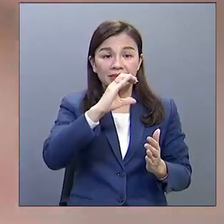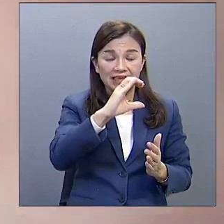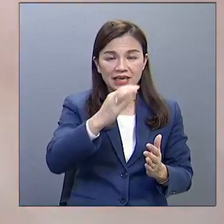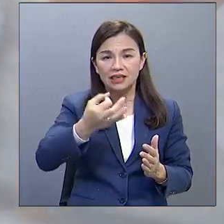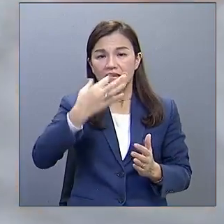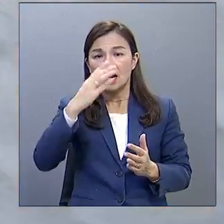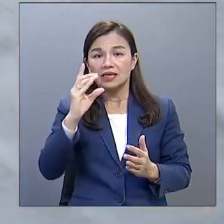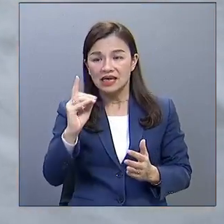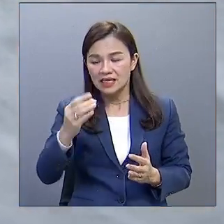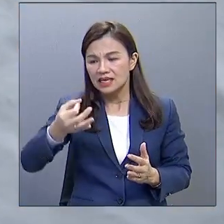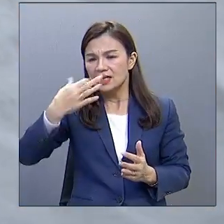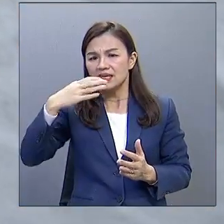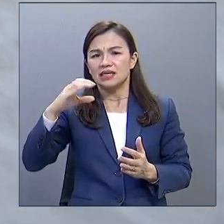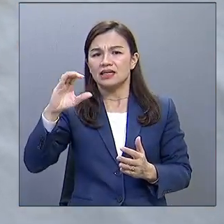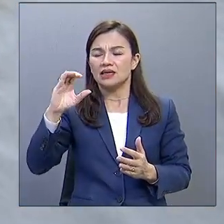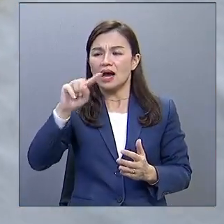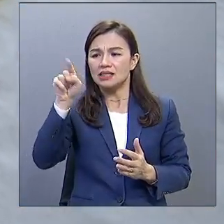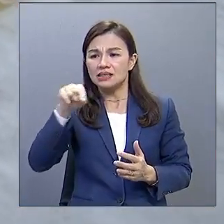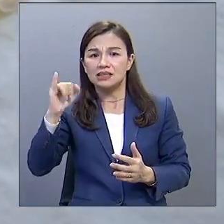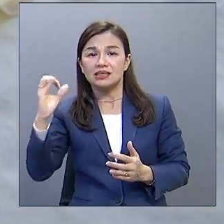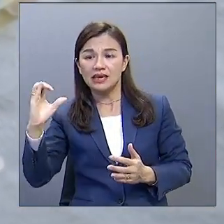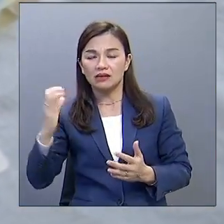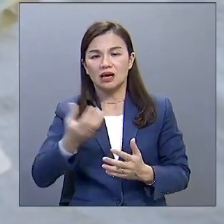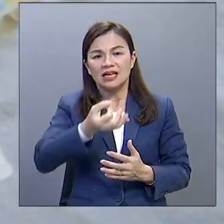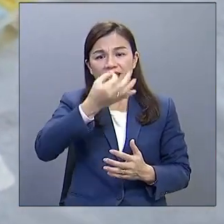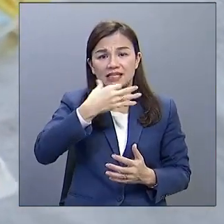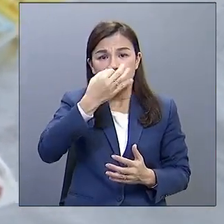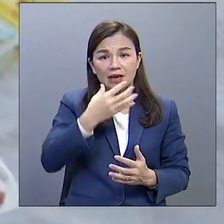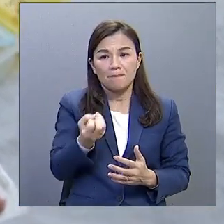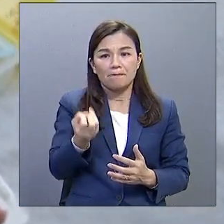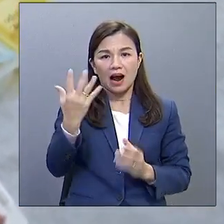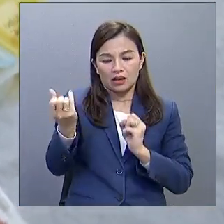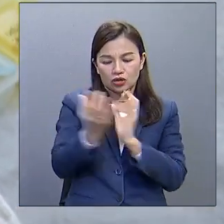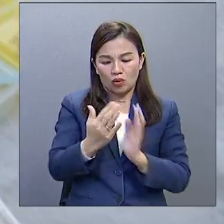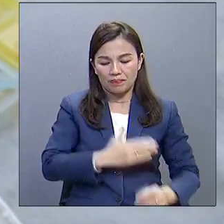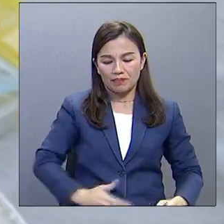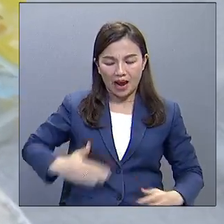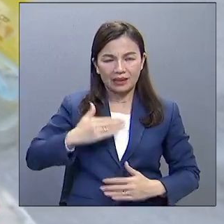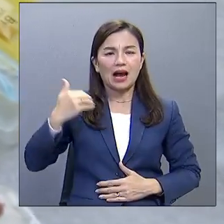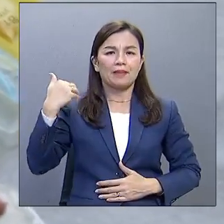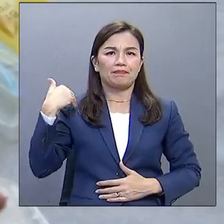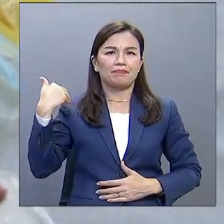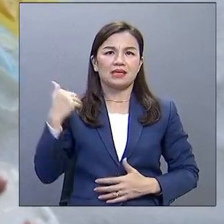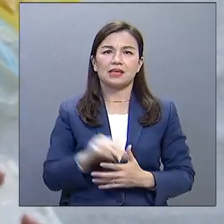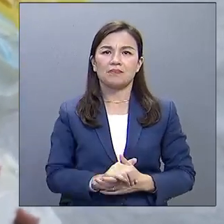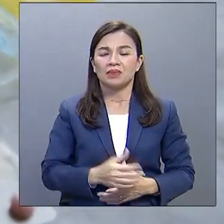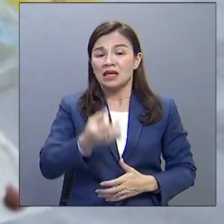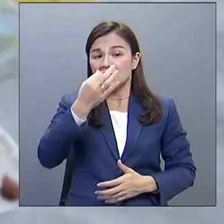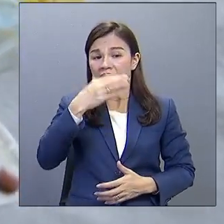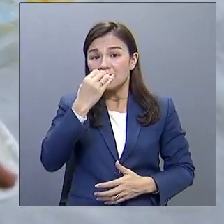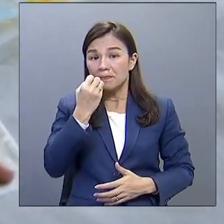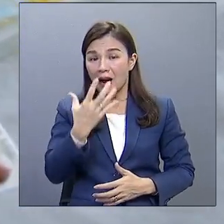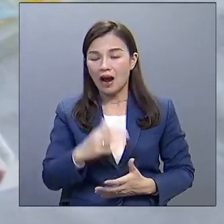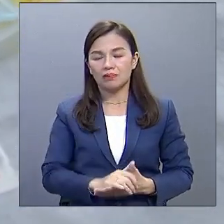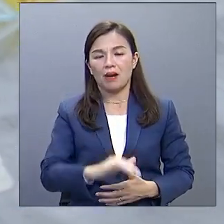าเสริมภูมิก็กินเข้าไปแต่ว่ากินเข้าไปบางทีมากเกินมันก็มีพิษได้นะคะทุกอย่างอะไรที่มันมากไปไม่ดีชีวิตมันต้